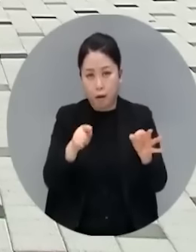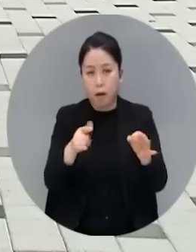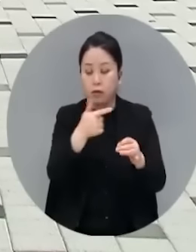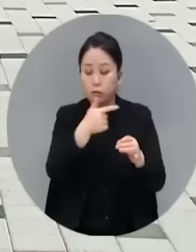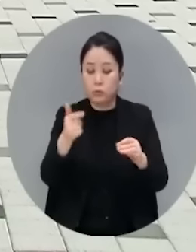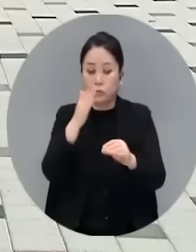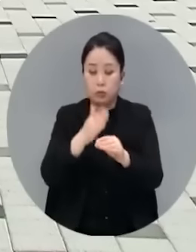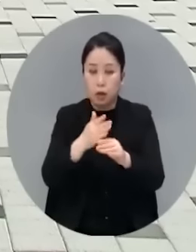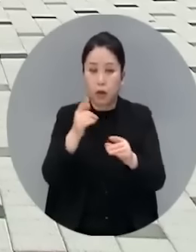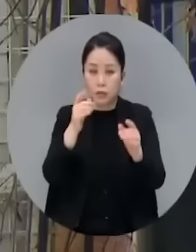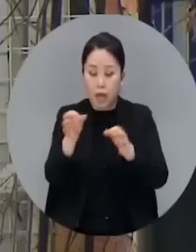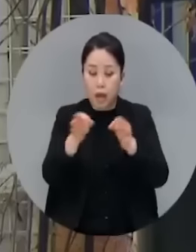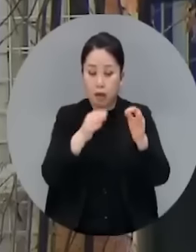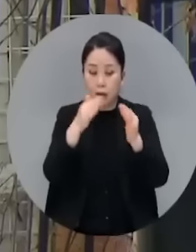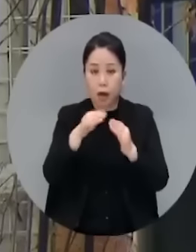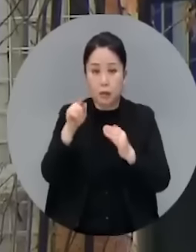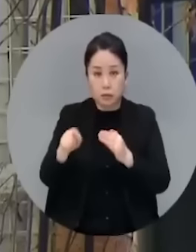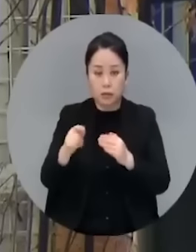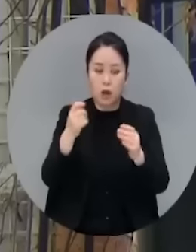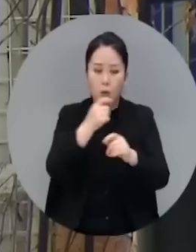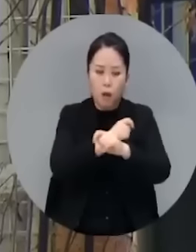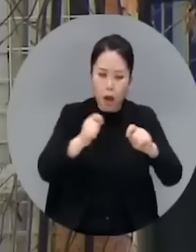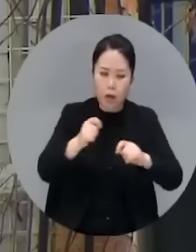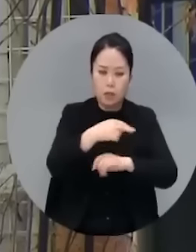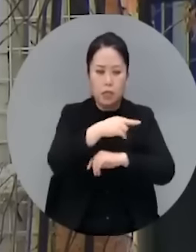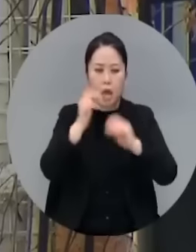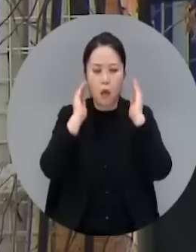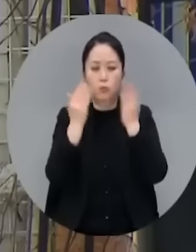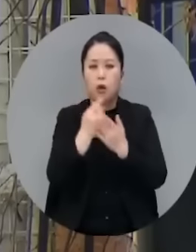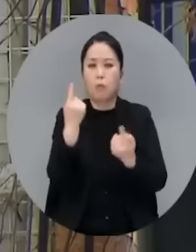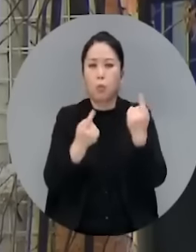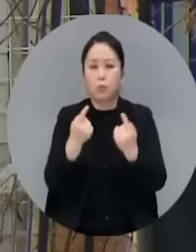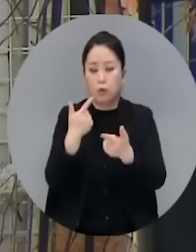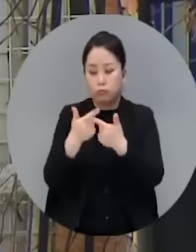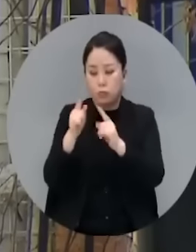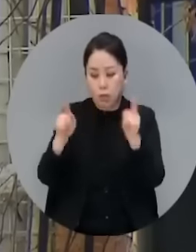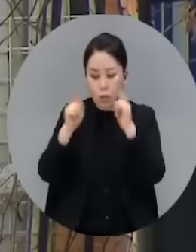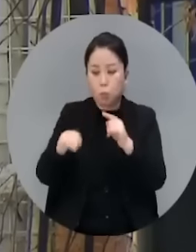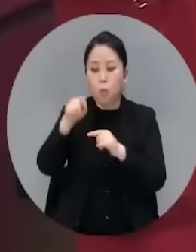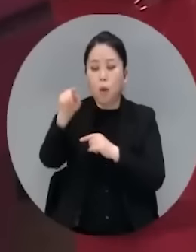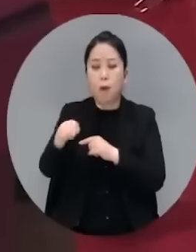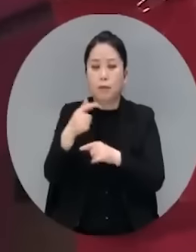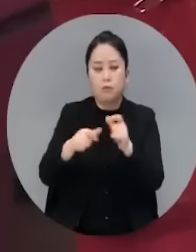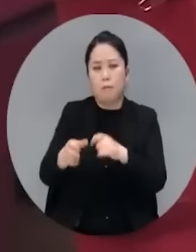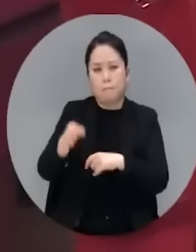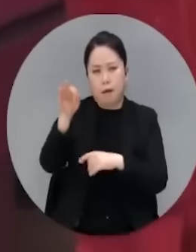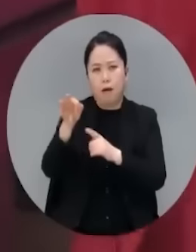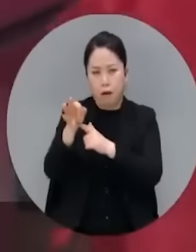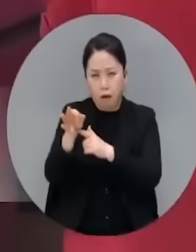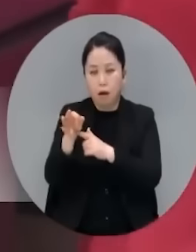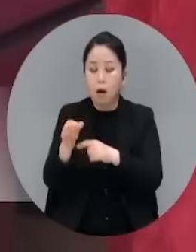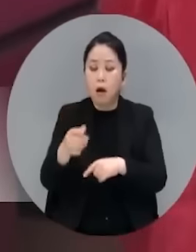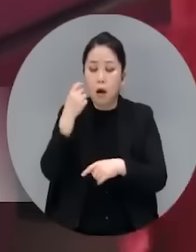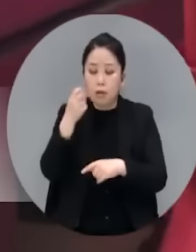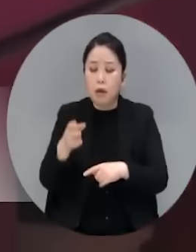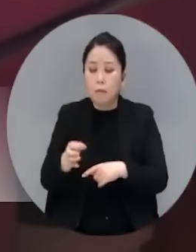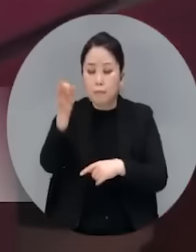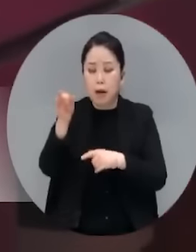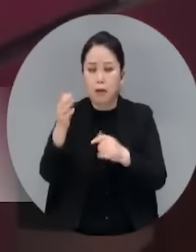경우 광안리, 해운대보다도 비쌌습니다. 비싼 임대료에 들어올 상인은 없고 먹거리, 즐길거리가 사라지며